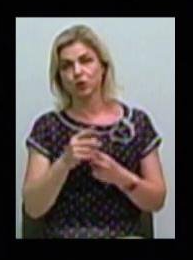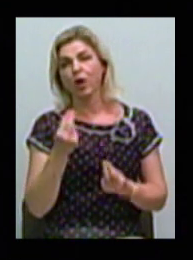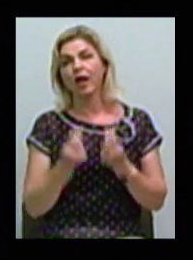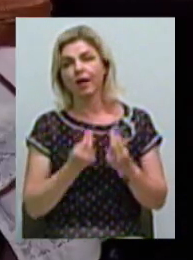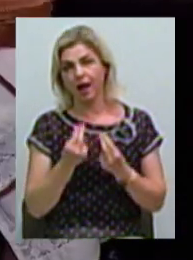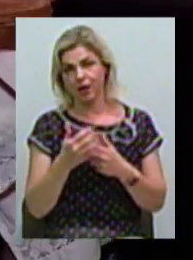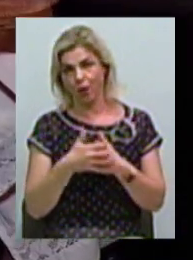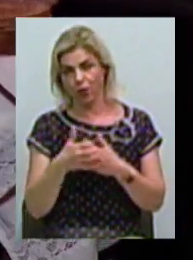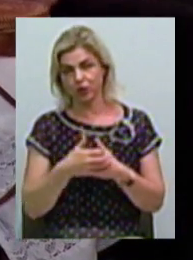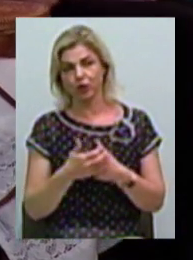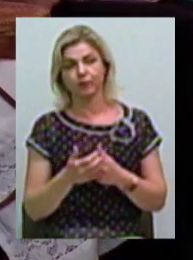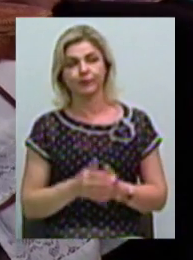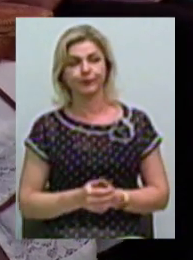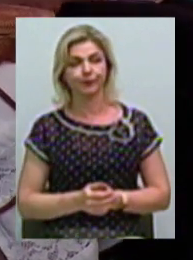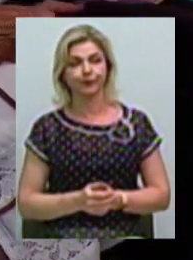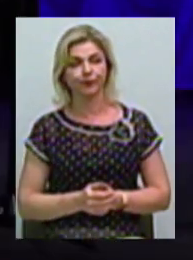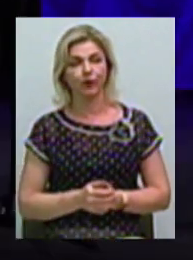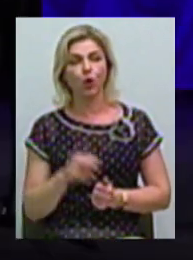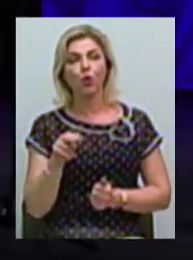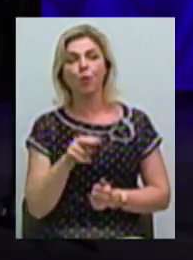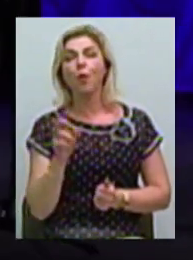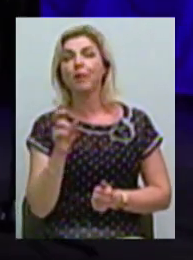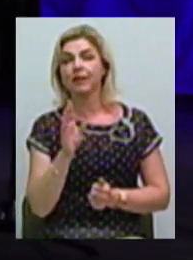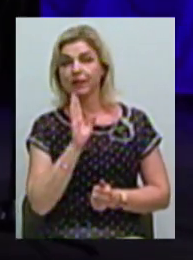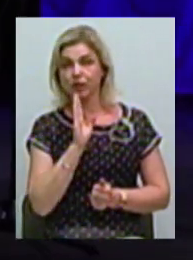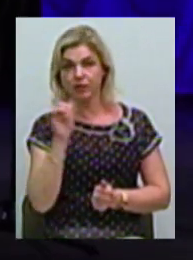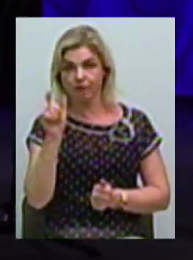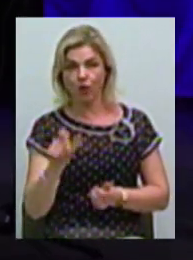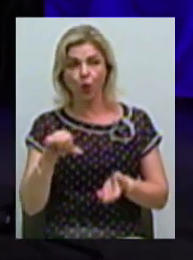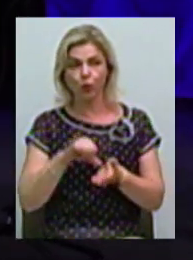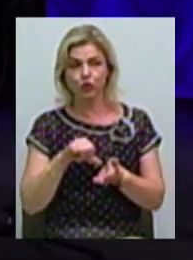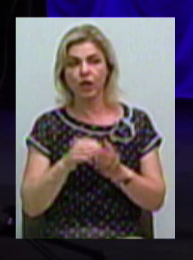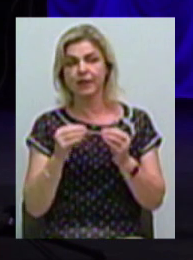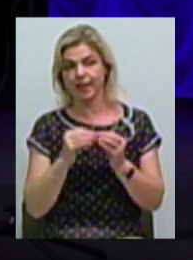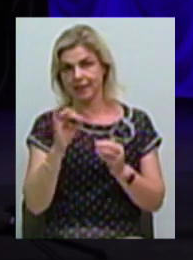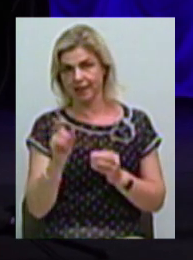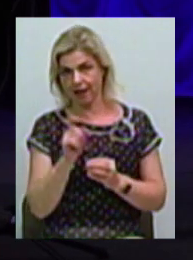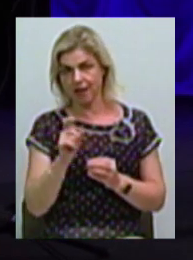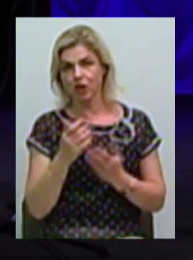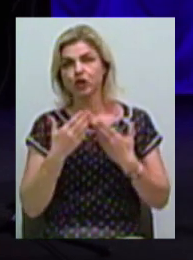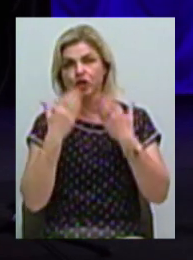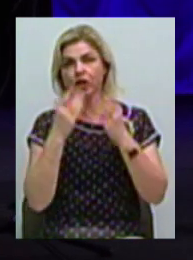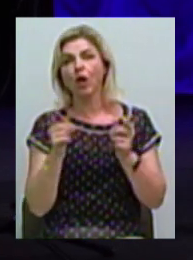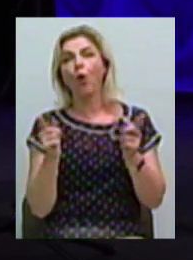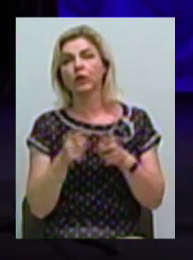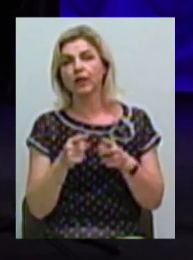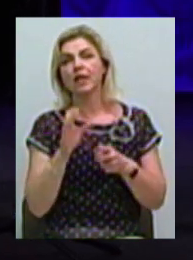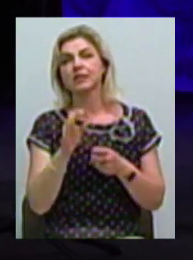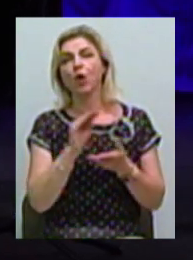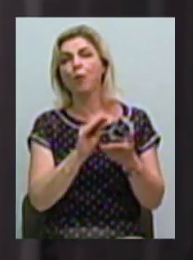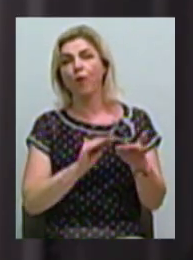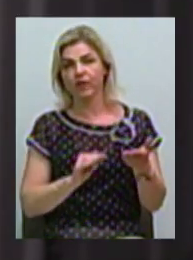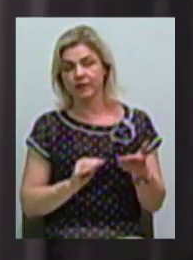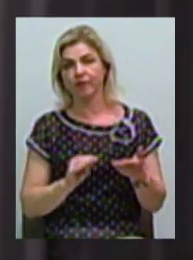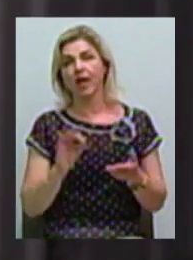Будемо знайомитись. Любов Біленко у конкурсі бере участь в 10-те. Зачитала уривок з повісті, над якою працює, твір про